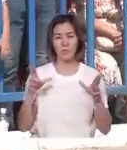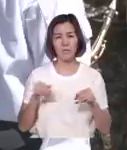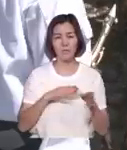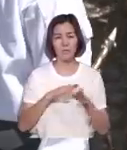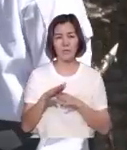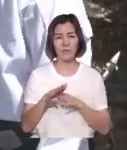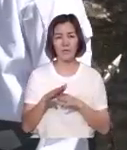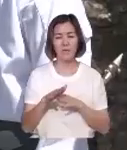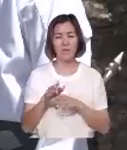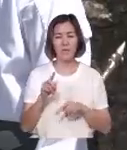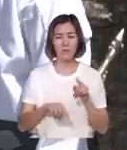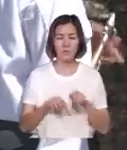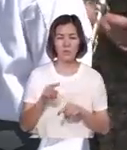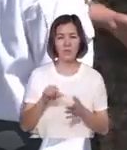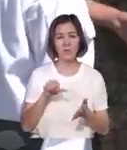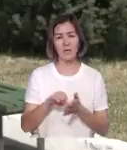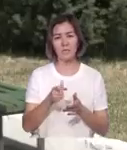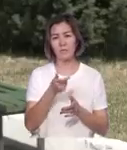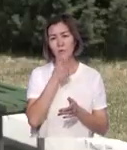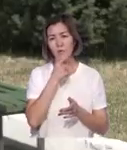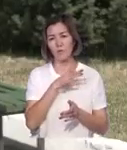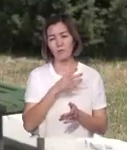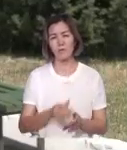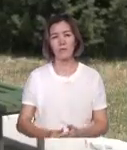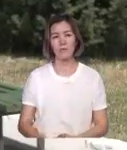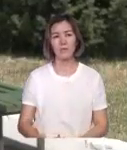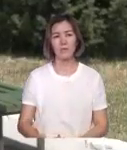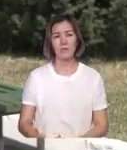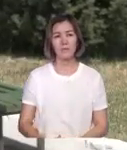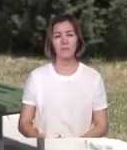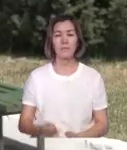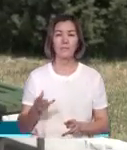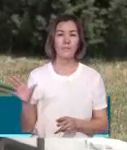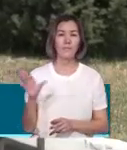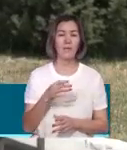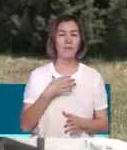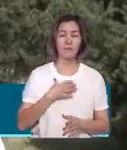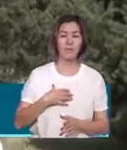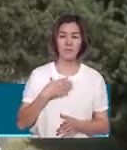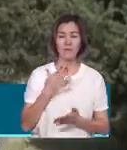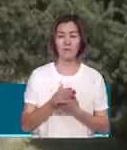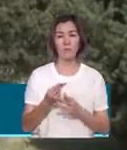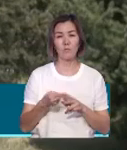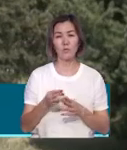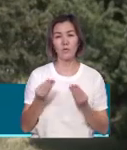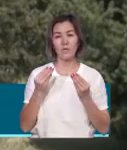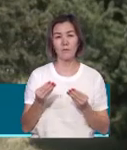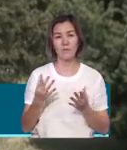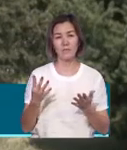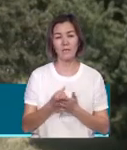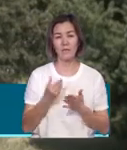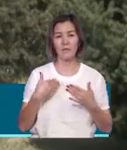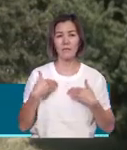сәтіне ет жақындары да куә болды. Бәріміз толқып отырмыз, өте керемет. Балаларымызға